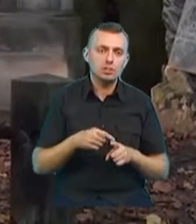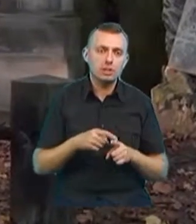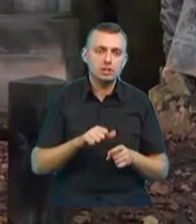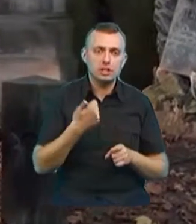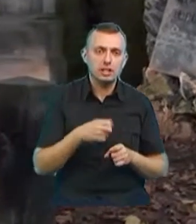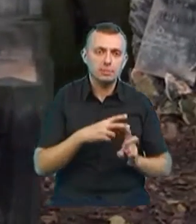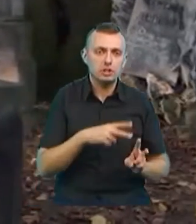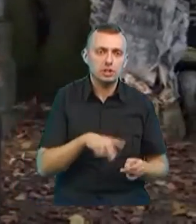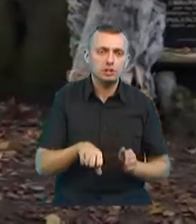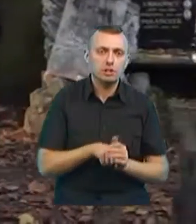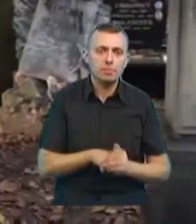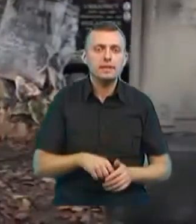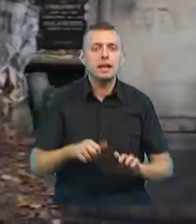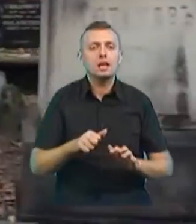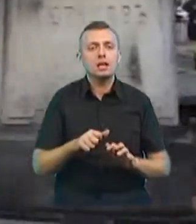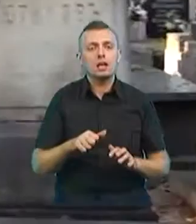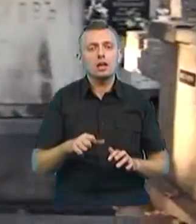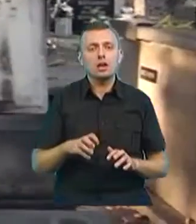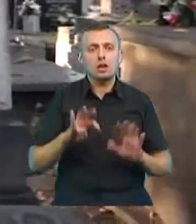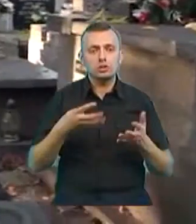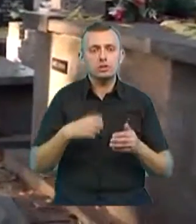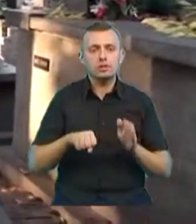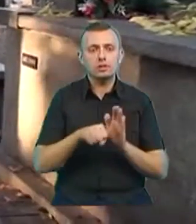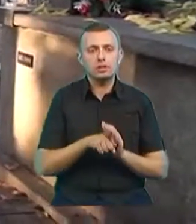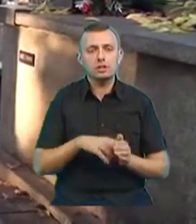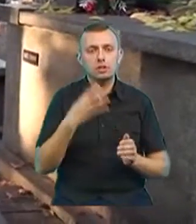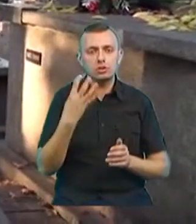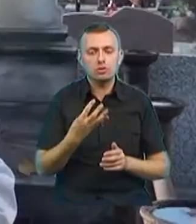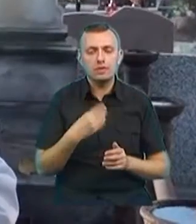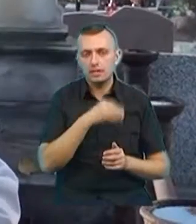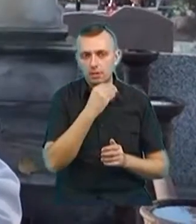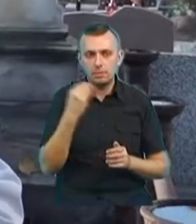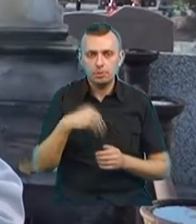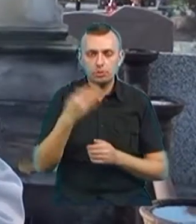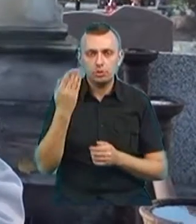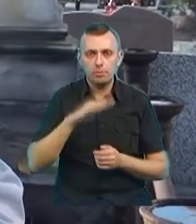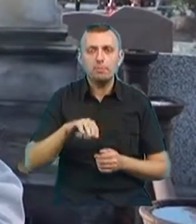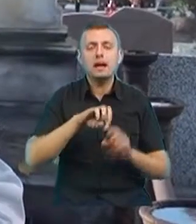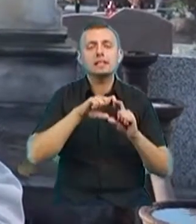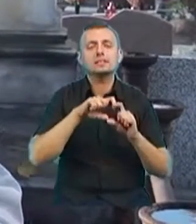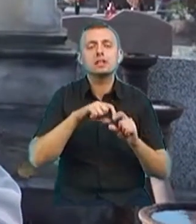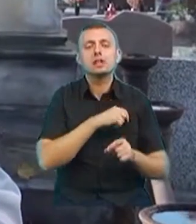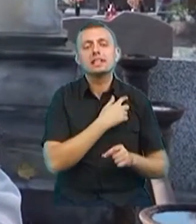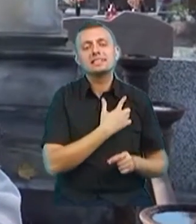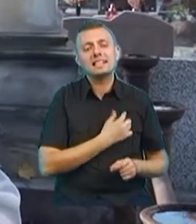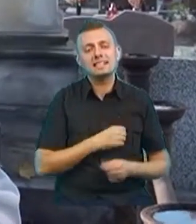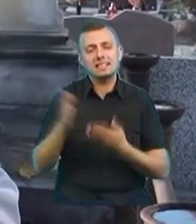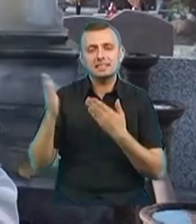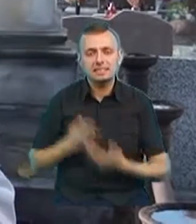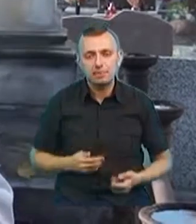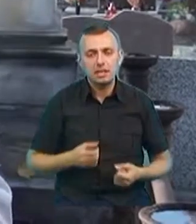już 31 października i 1 listopada od 9 do 16. Bardzo serdecznie Państwa